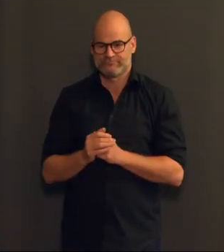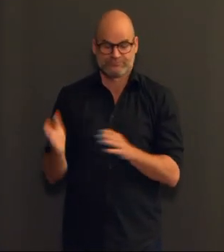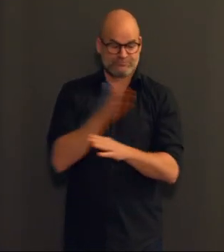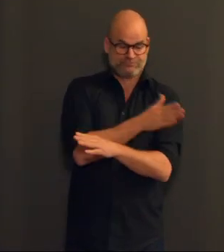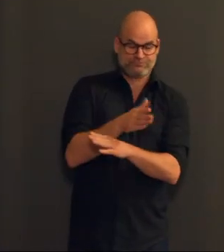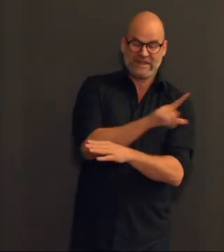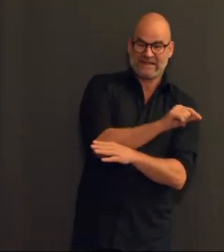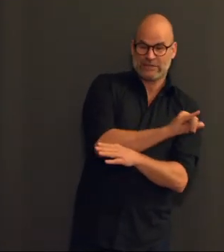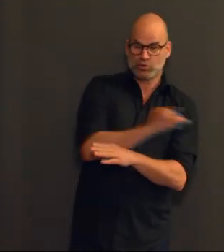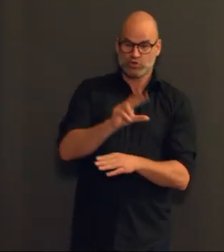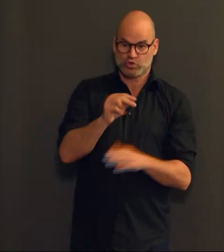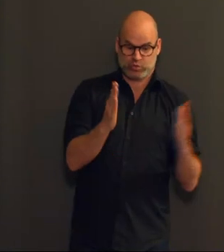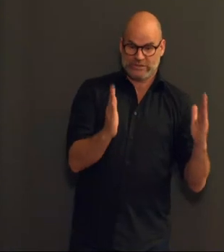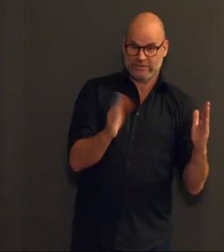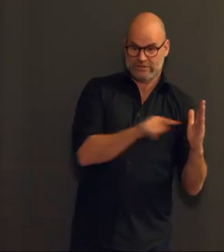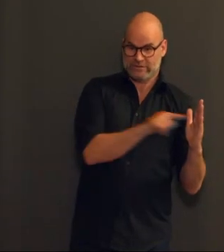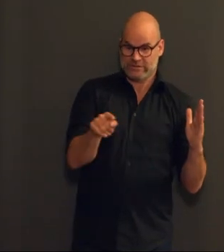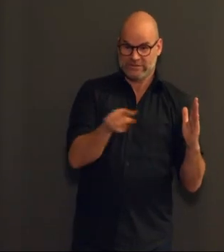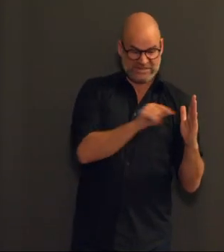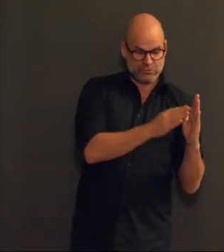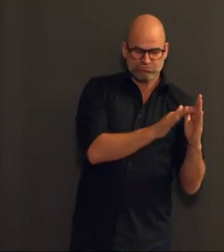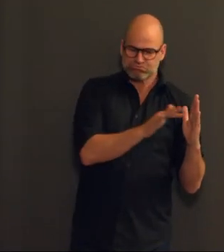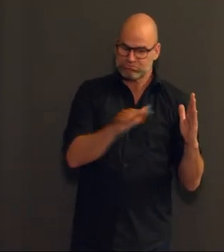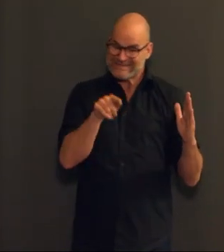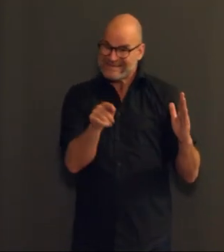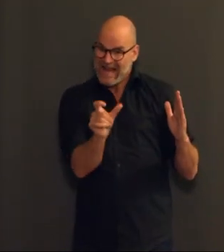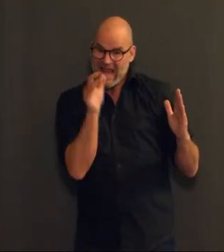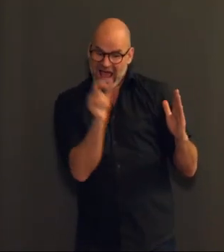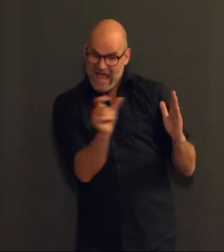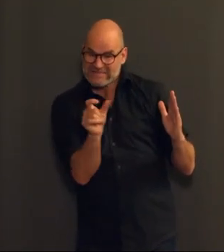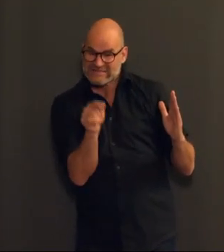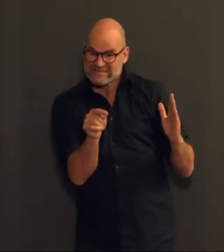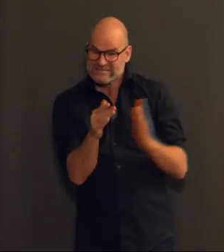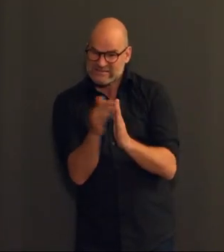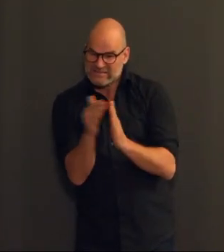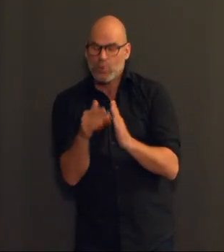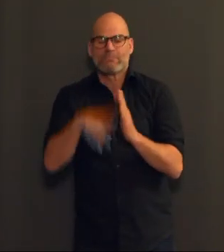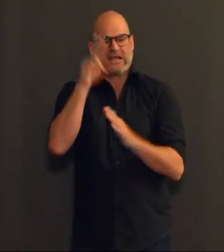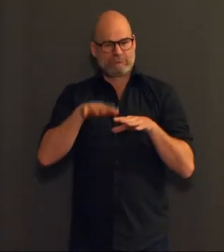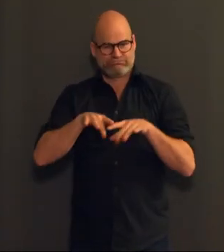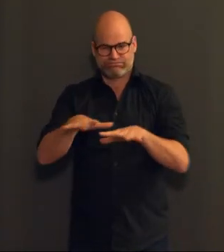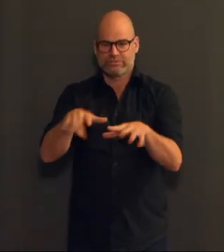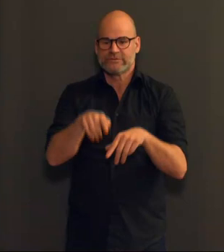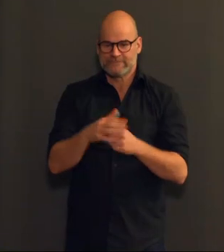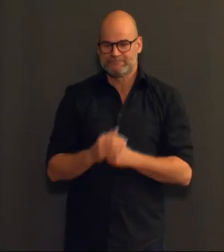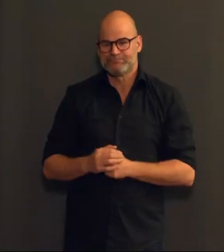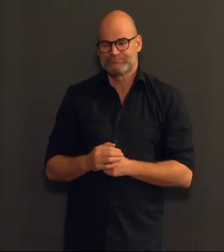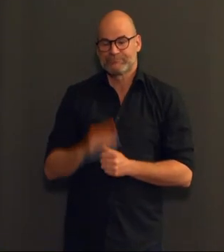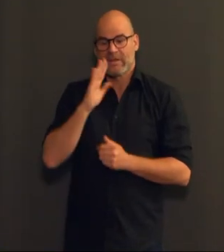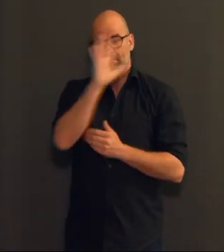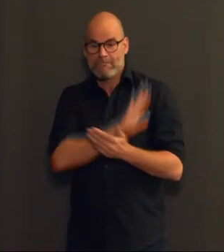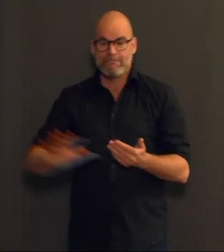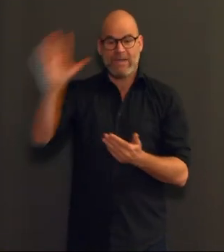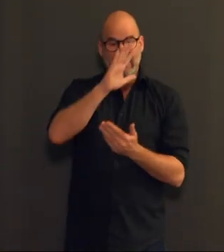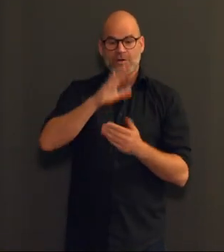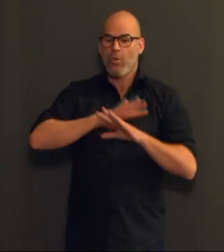De cijfers dalen in de meeste provincies, behalve in Luik en Limburg. Dit zijn twee provincies